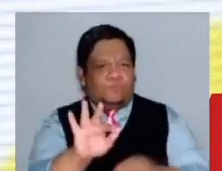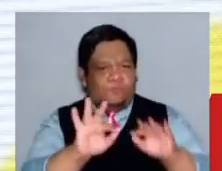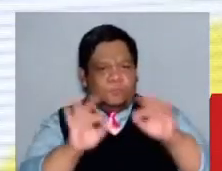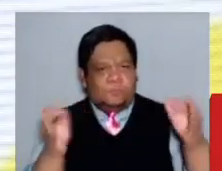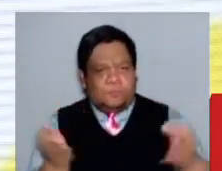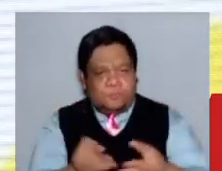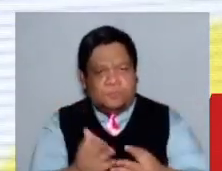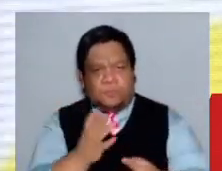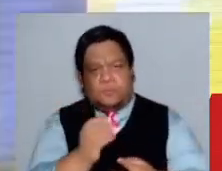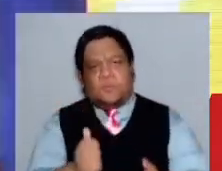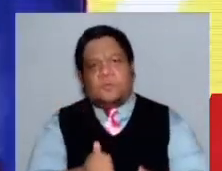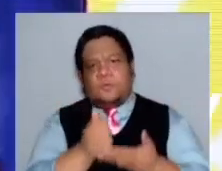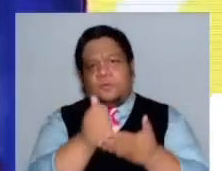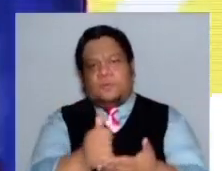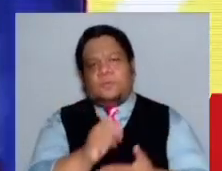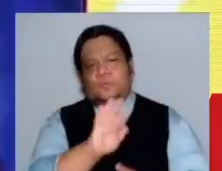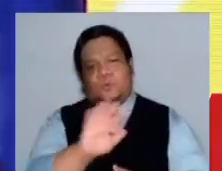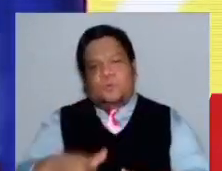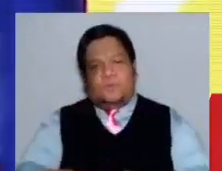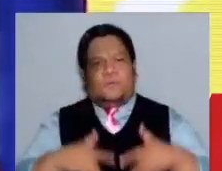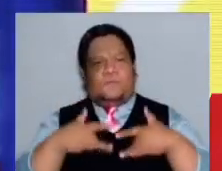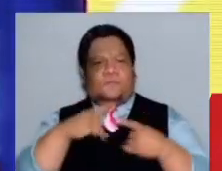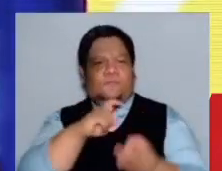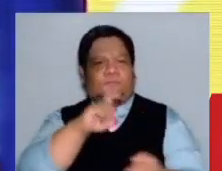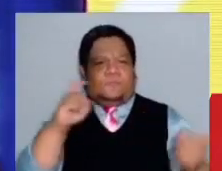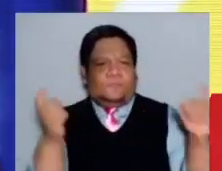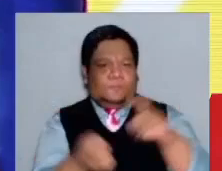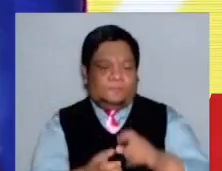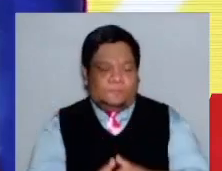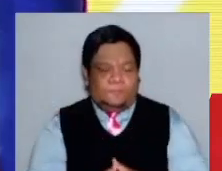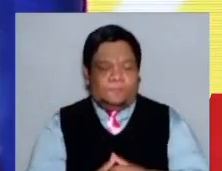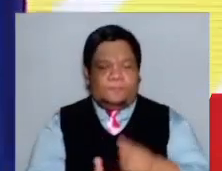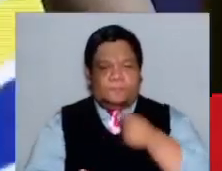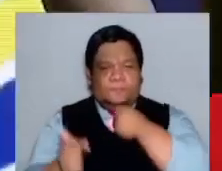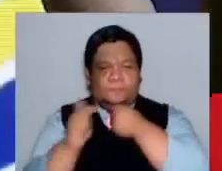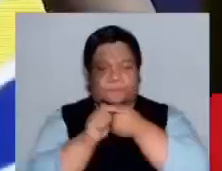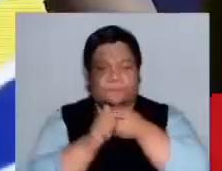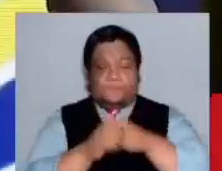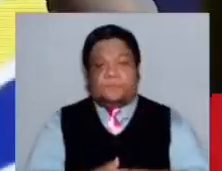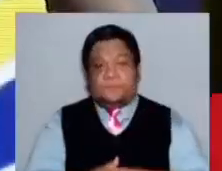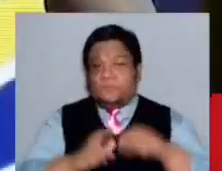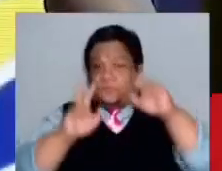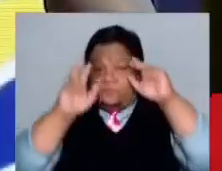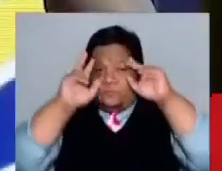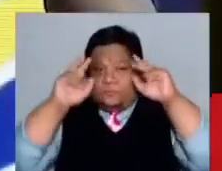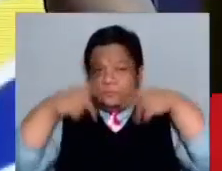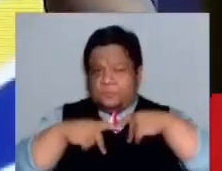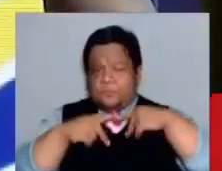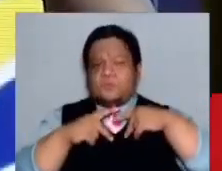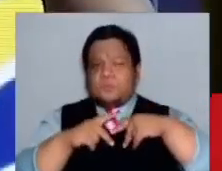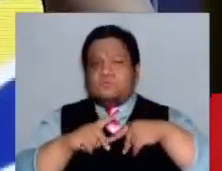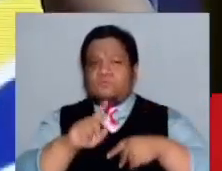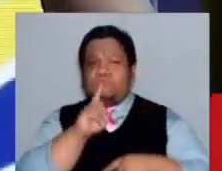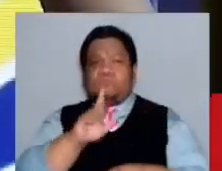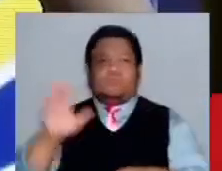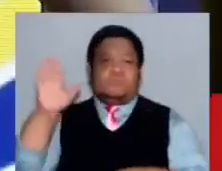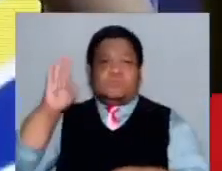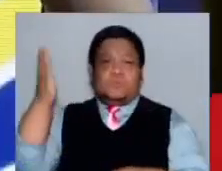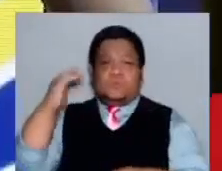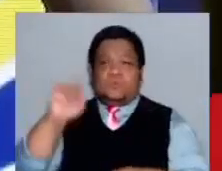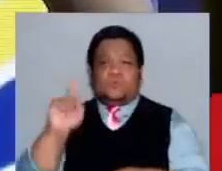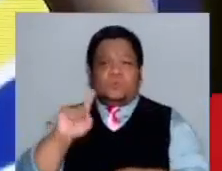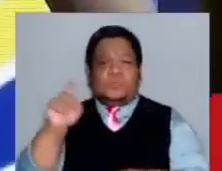na buhay. Kasama raw sa ipinangako ng bisin ang tumatakbo pa lamang ang payapang pamumuhay, kalidad ng